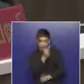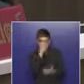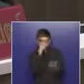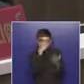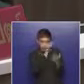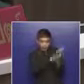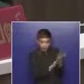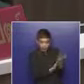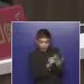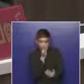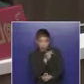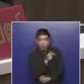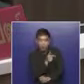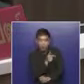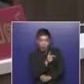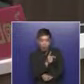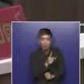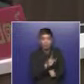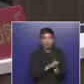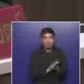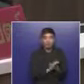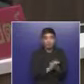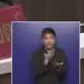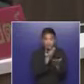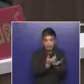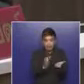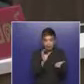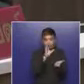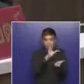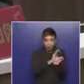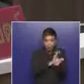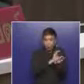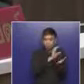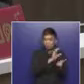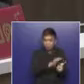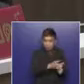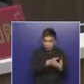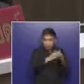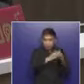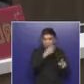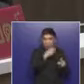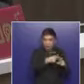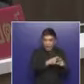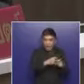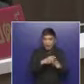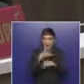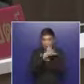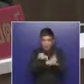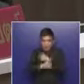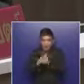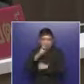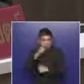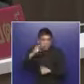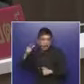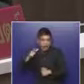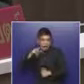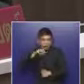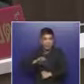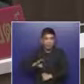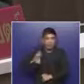ยเนี่ยนะมีกองทุนที่ตั้งได้ยากเพราะว่าประเทศใหญ่ๆนั้นบริษัท